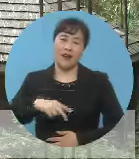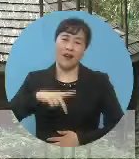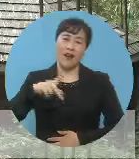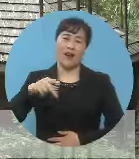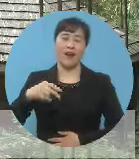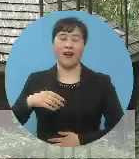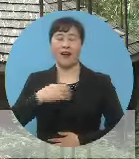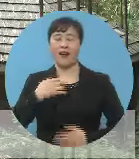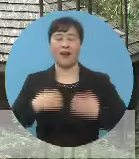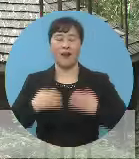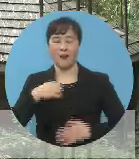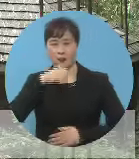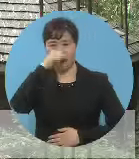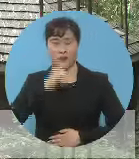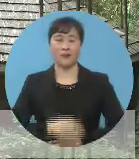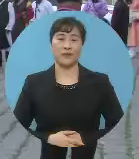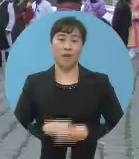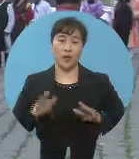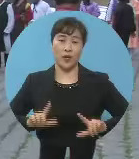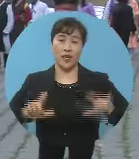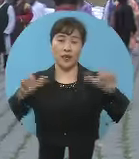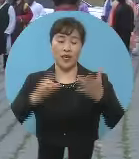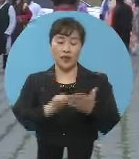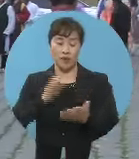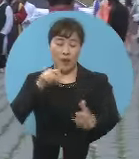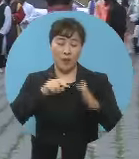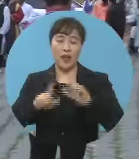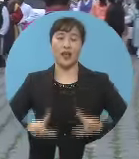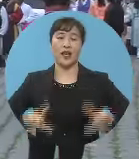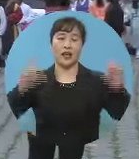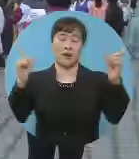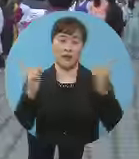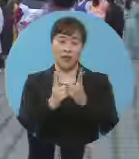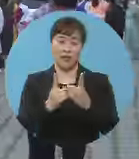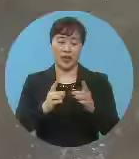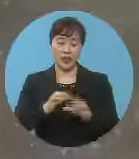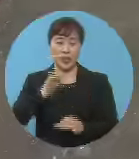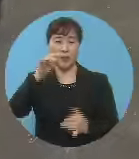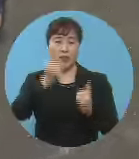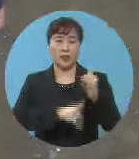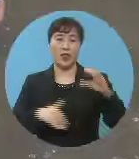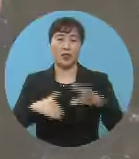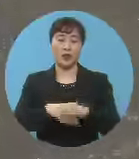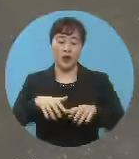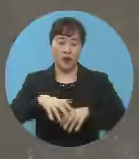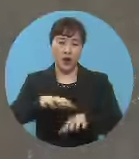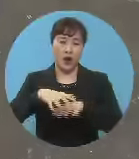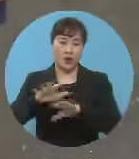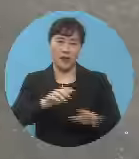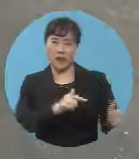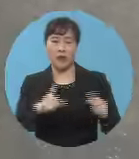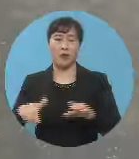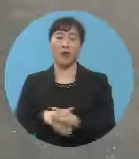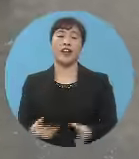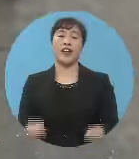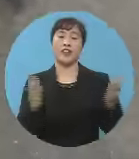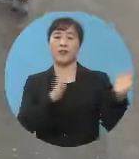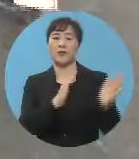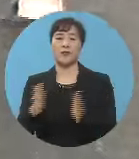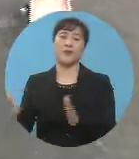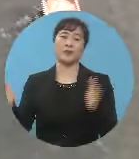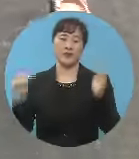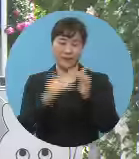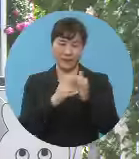수 있습니다. 올해는 담양 방문의 해를 맞아 대나무 역사 문화 퍼레이드 등 문화 행사가 풍성하게